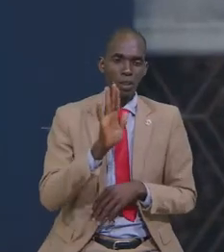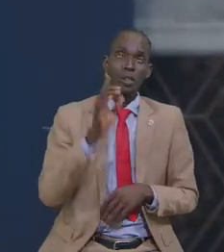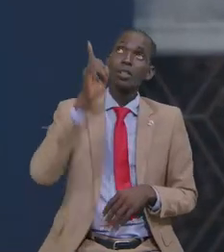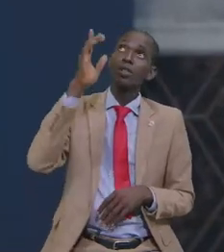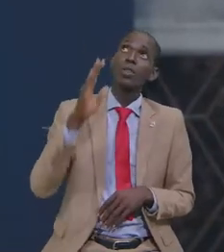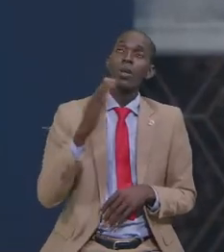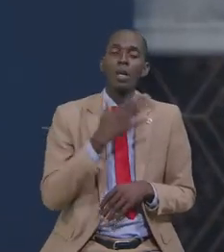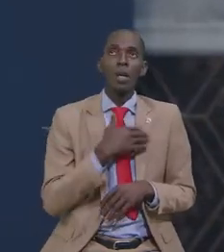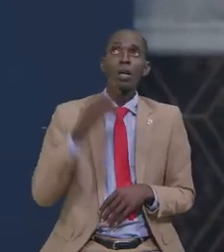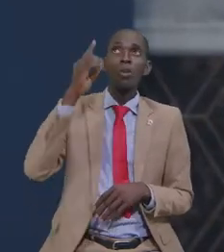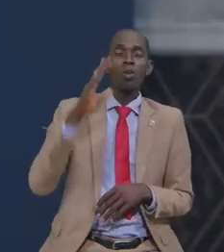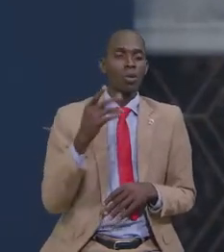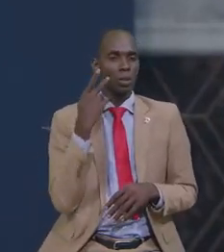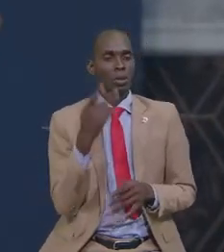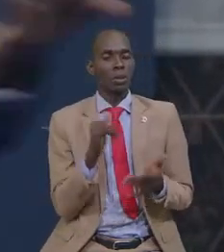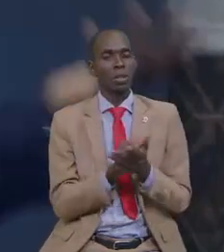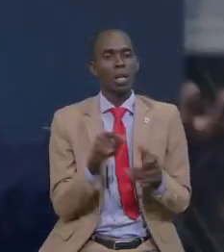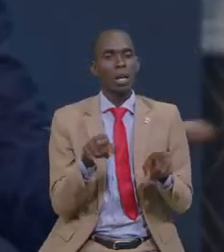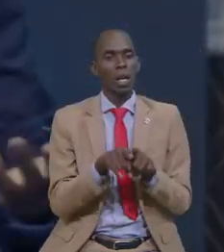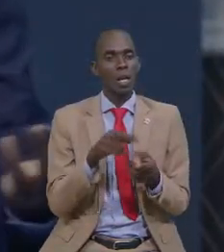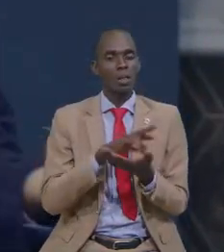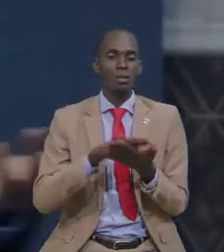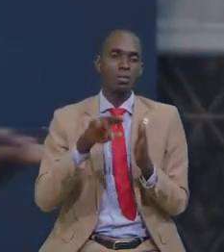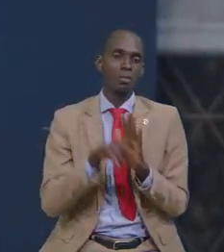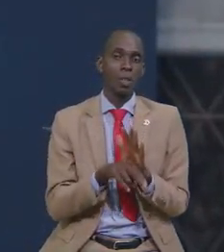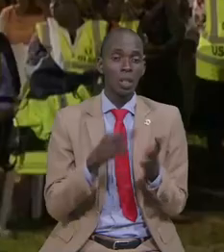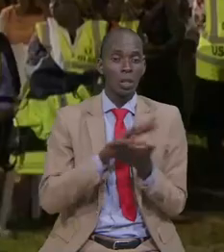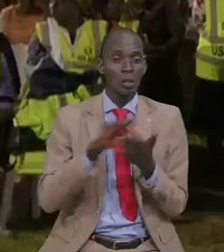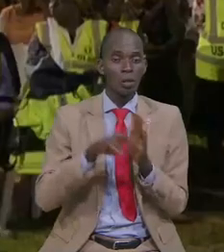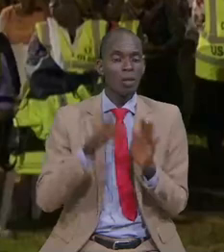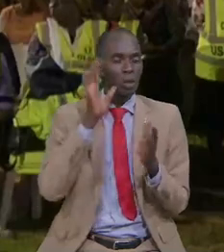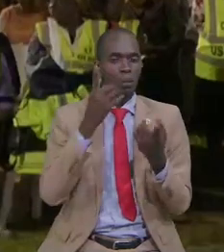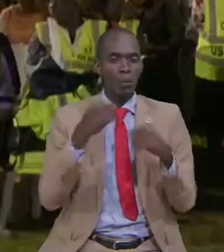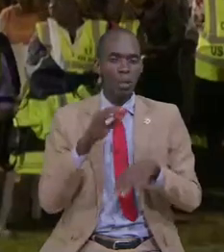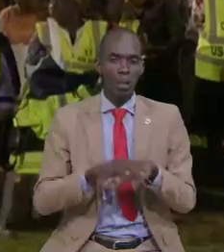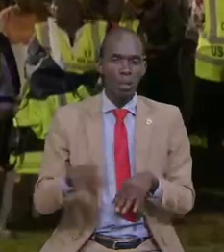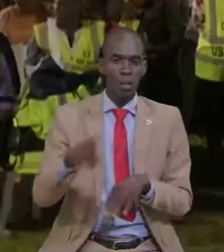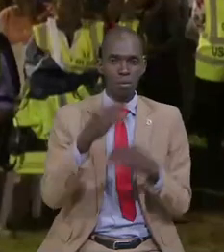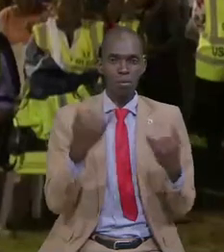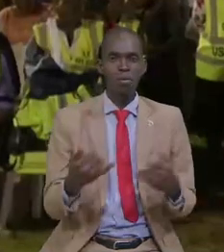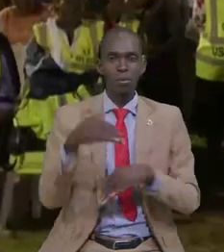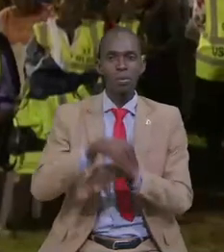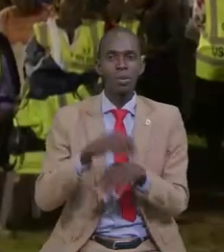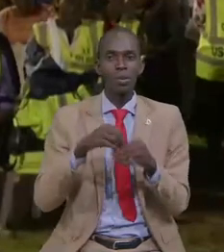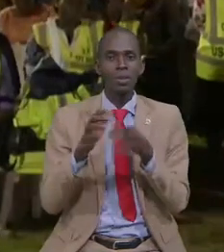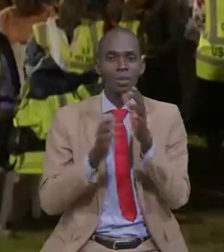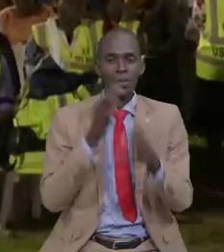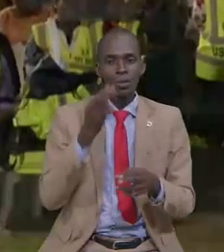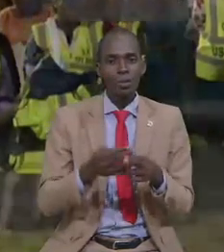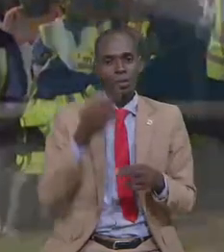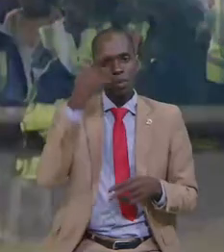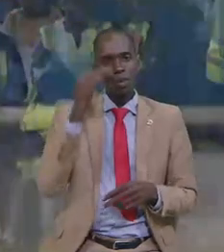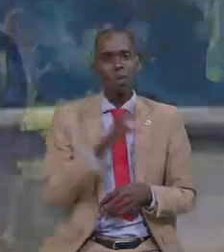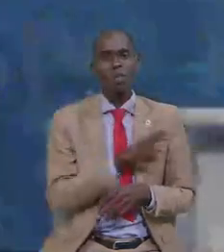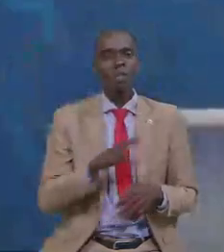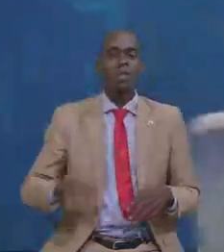La justice, du moins, est venue à Abraham. Le Seigneur lui a compté pour justice. La justice viendra sur vous ce jour. Parce que